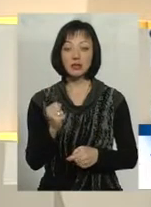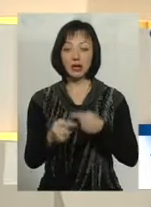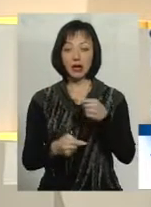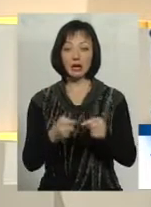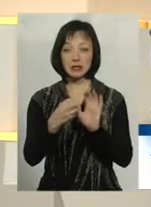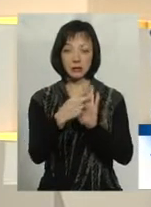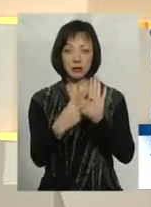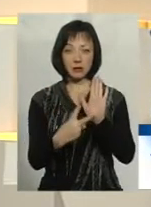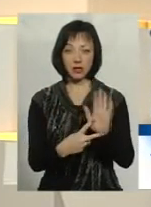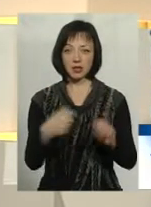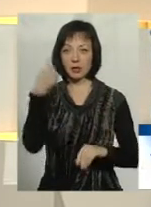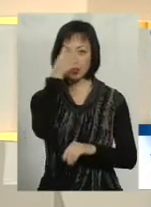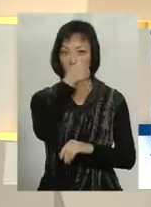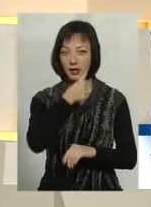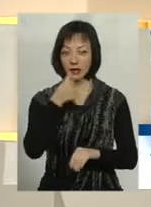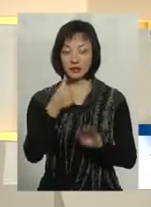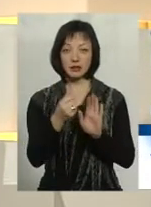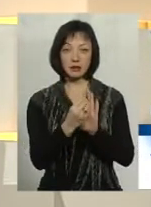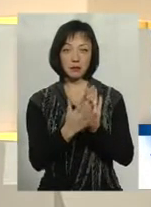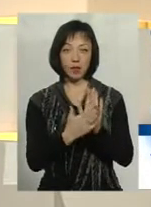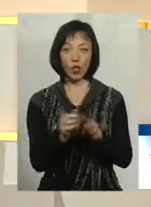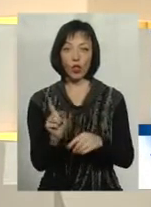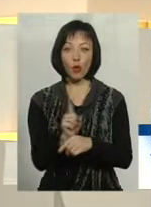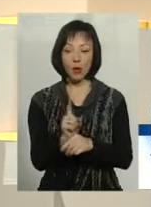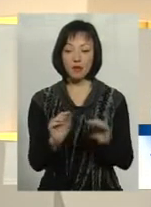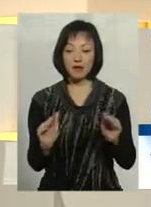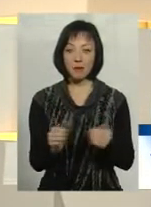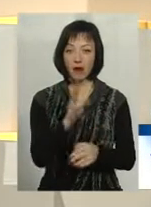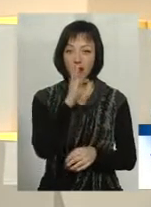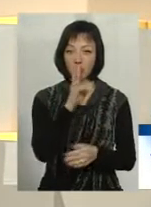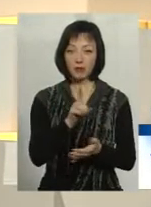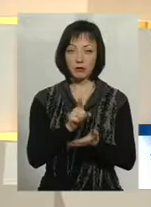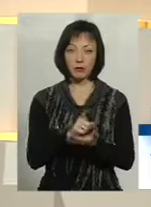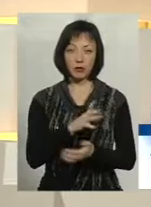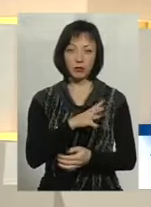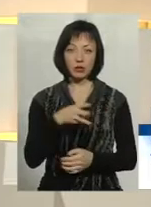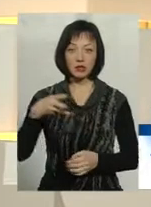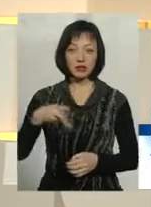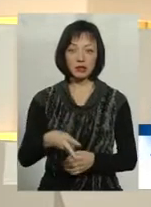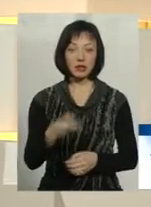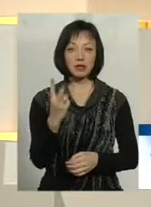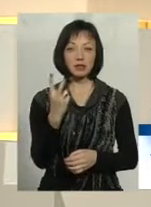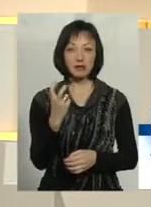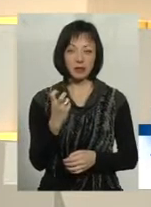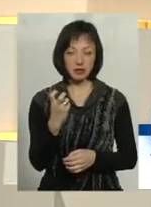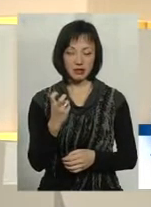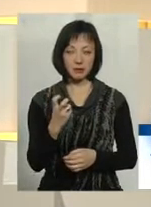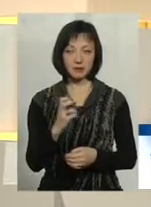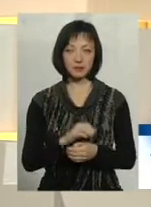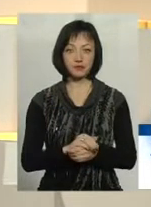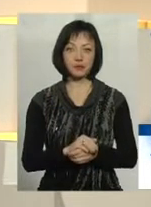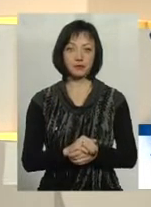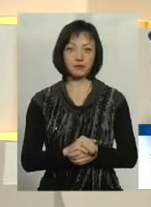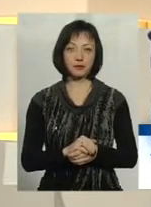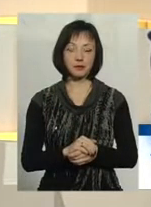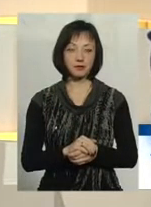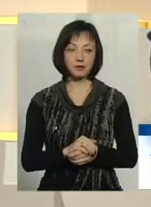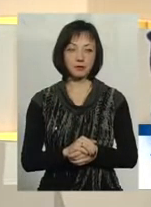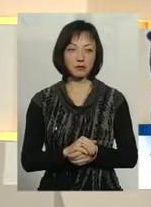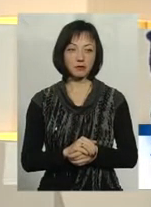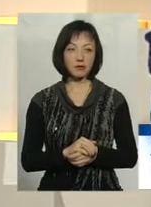в основному йде на питання на там оплату праці, на комунальні, ну і зовсім не йде до того, що головне повинно виконувати, це лікувати безплатно. Коли